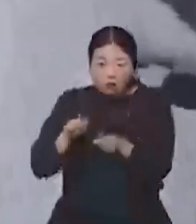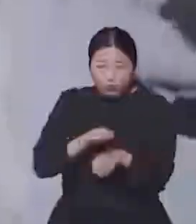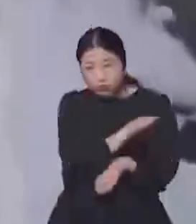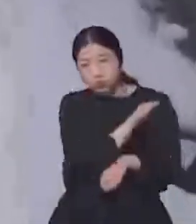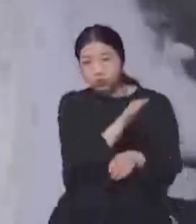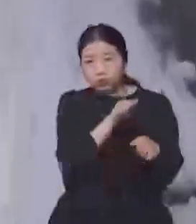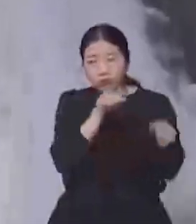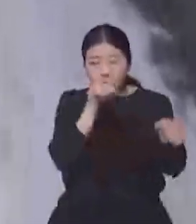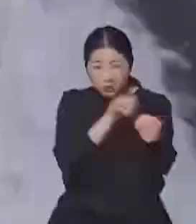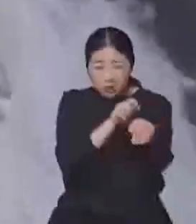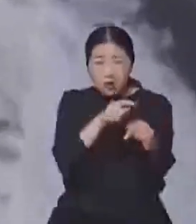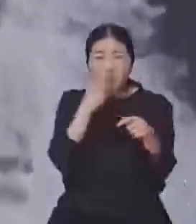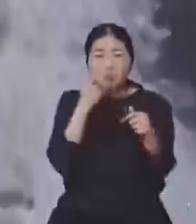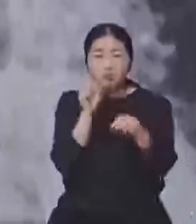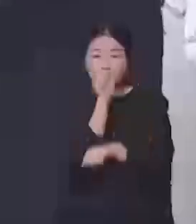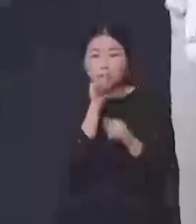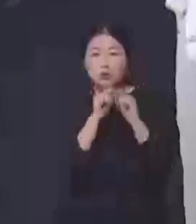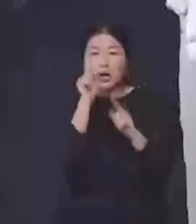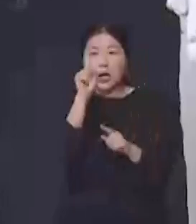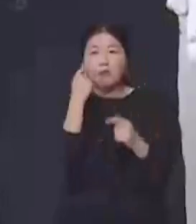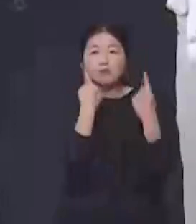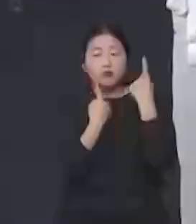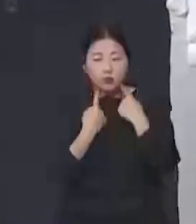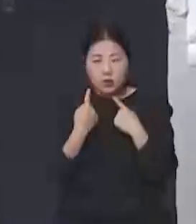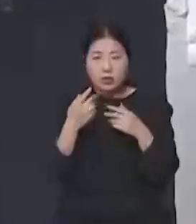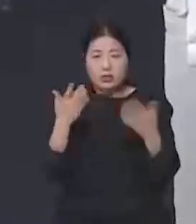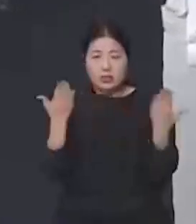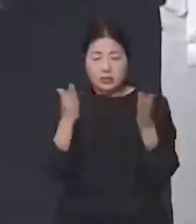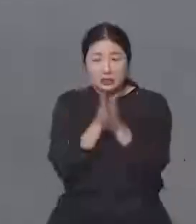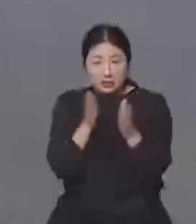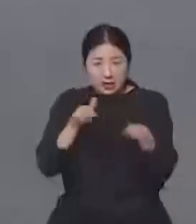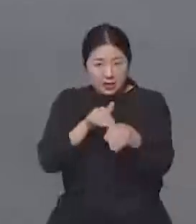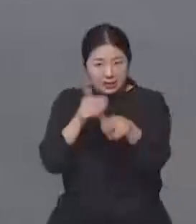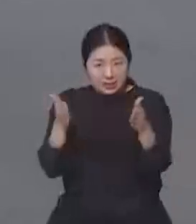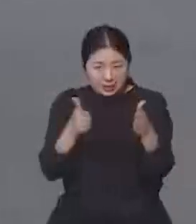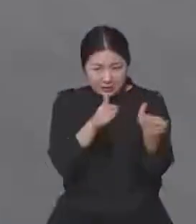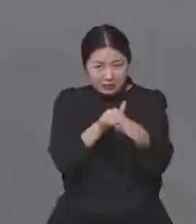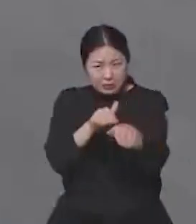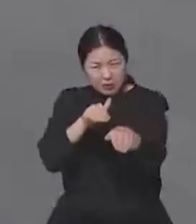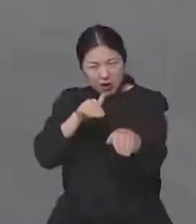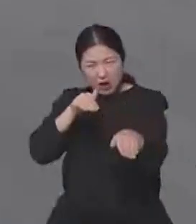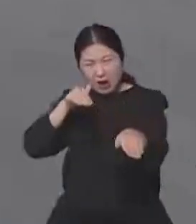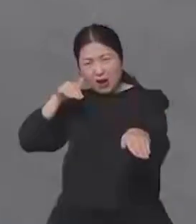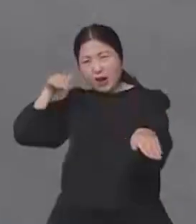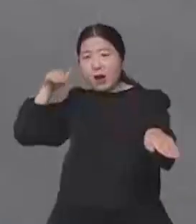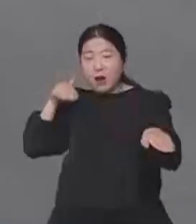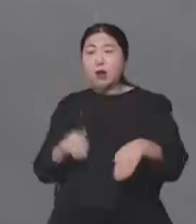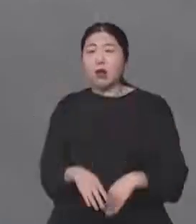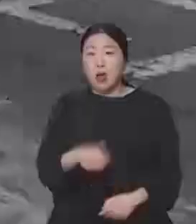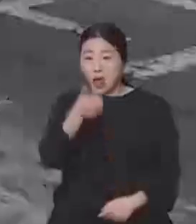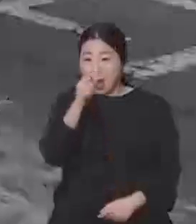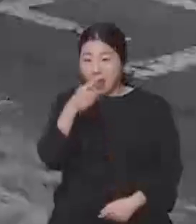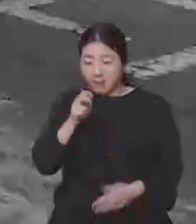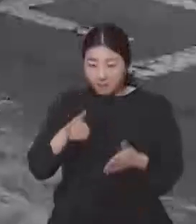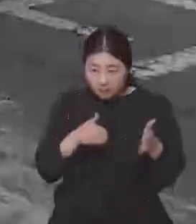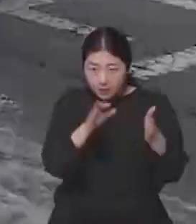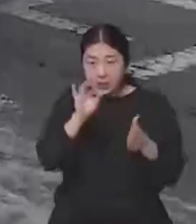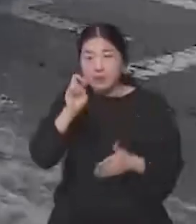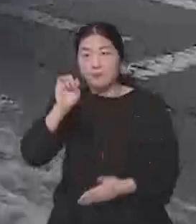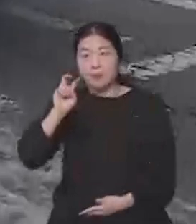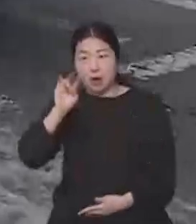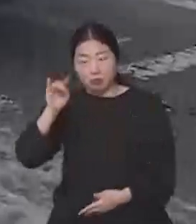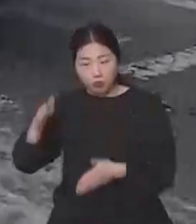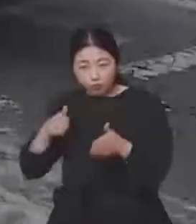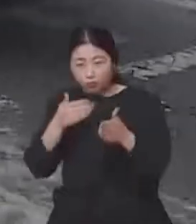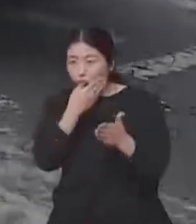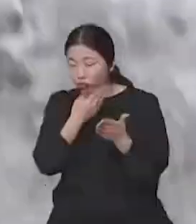사고로 운전자 한 명이 다쳤고 출근길 극심한 정체가 빚어졌습니다. 하남대로와 인방울대로 등